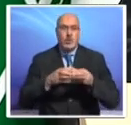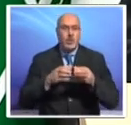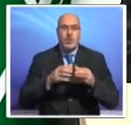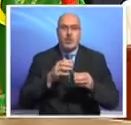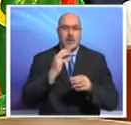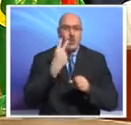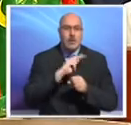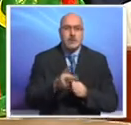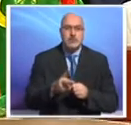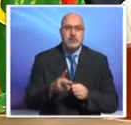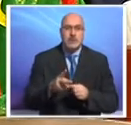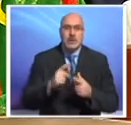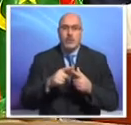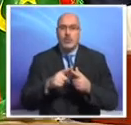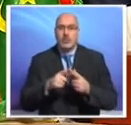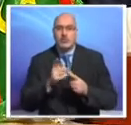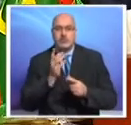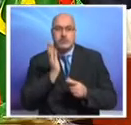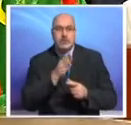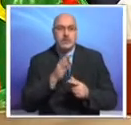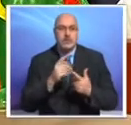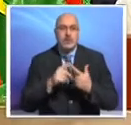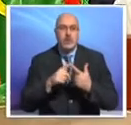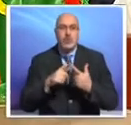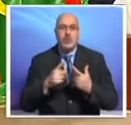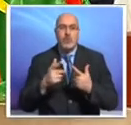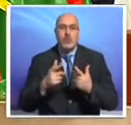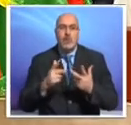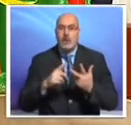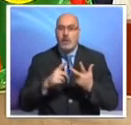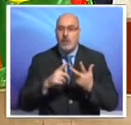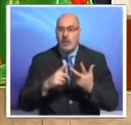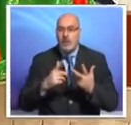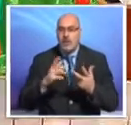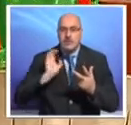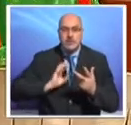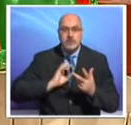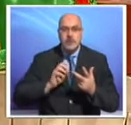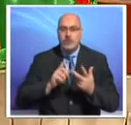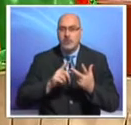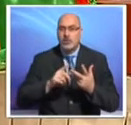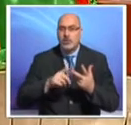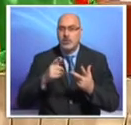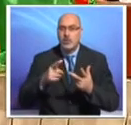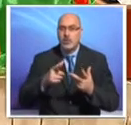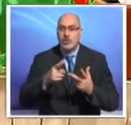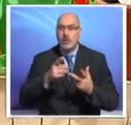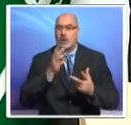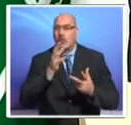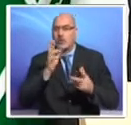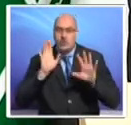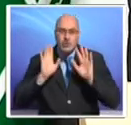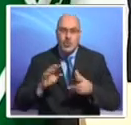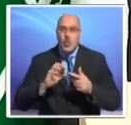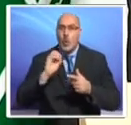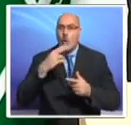الضالة لضرب استقرار مؤسسات الدولة أو محاولة فرض مرجعيات دينية